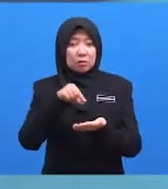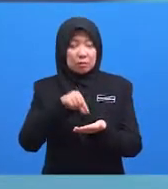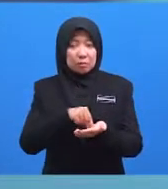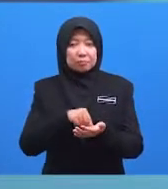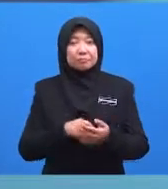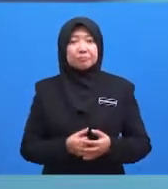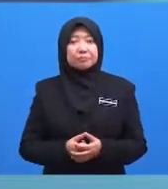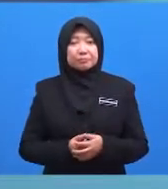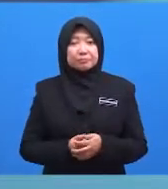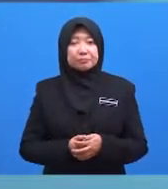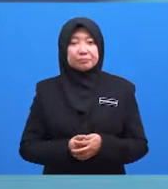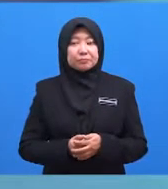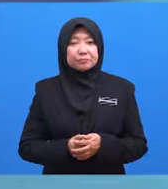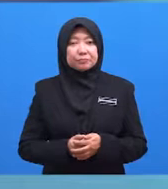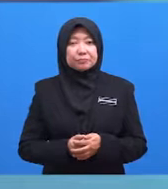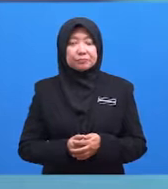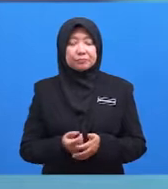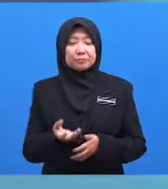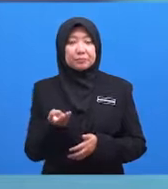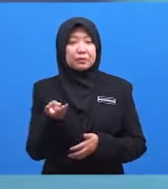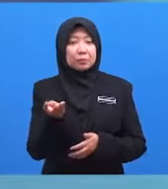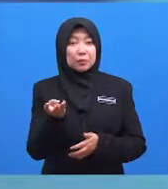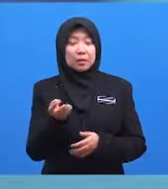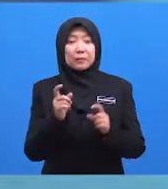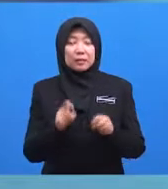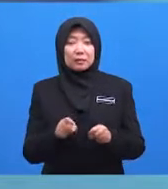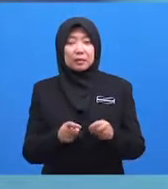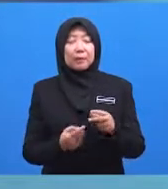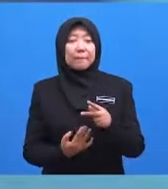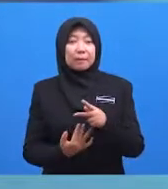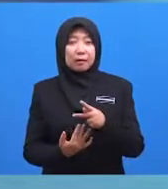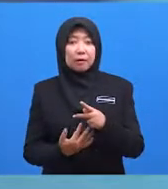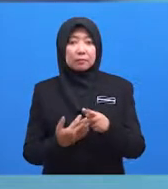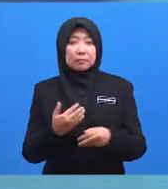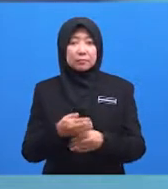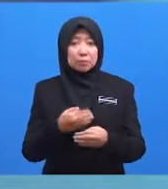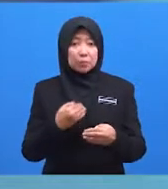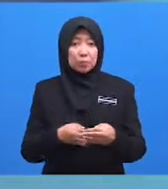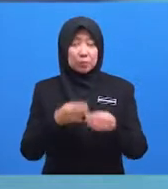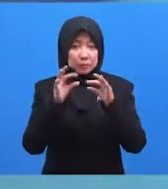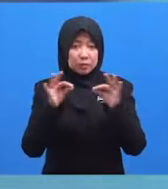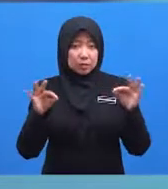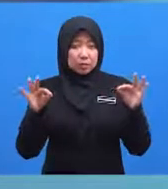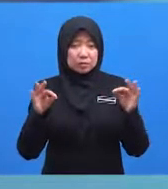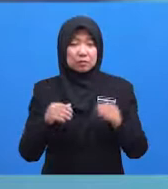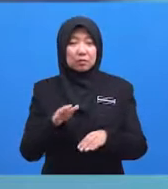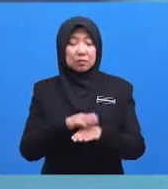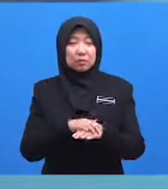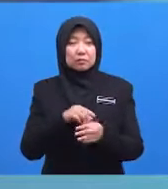Kedua, bijan putih dipanggang sebelum dihias pada permukaan ayam panggang